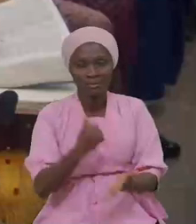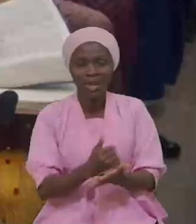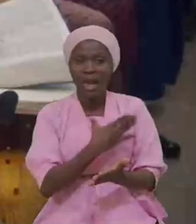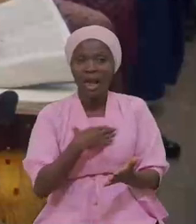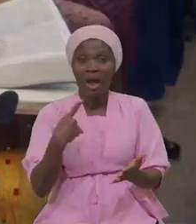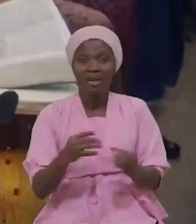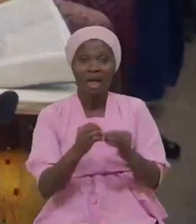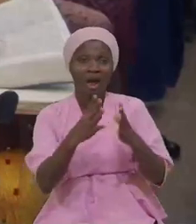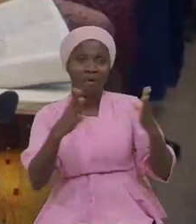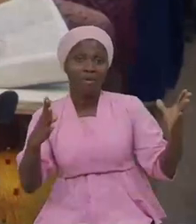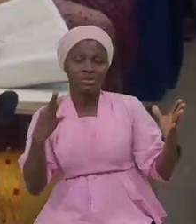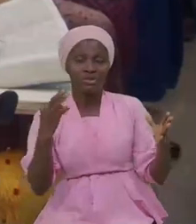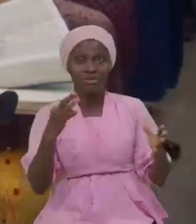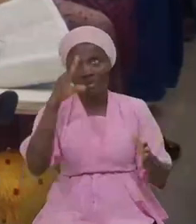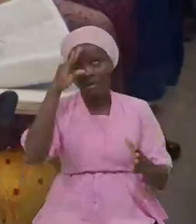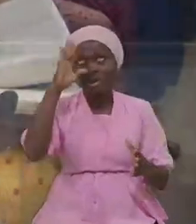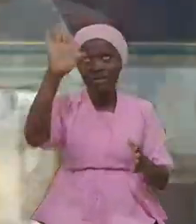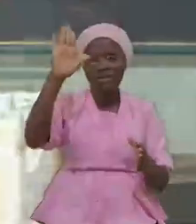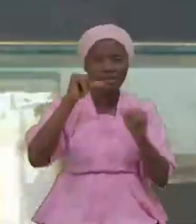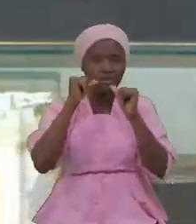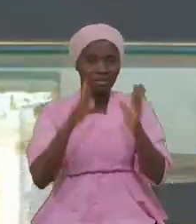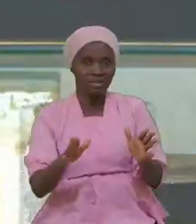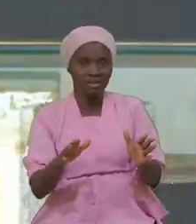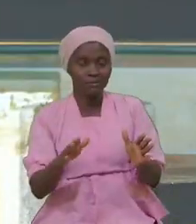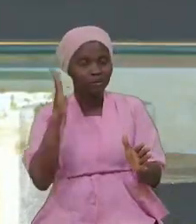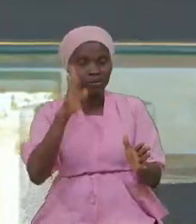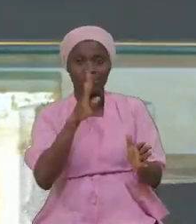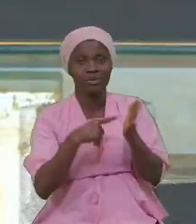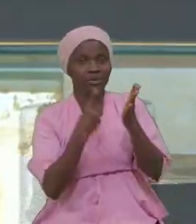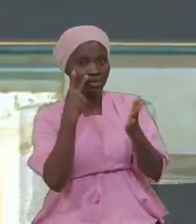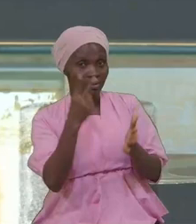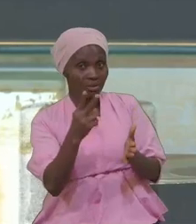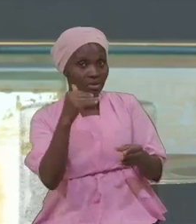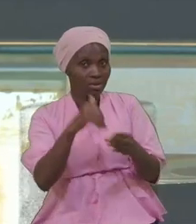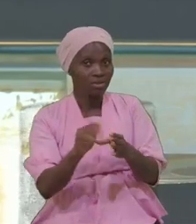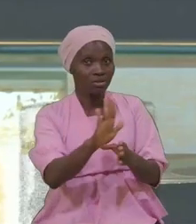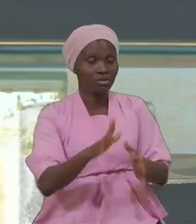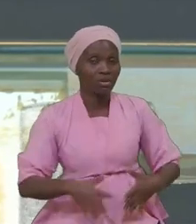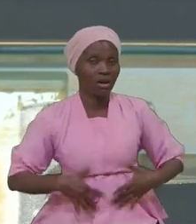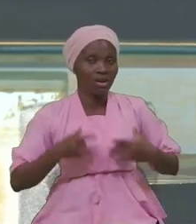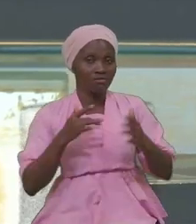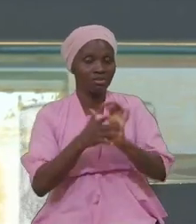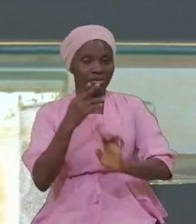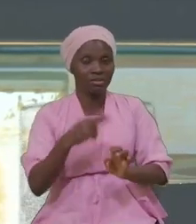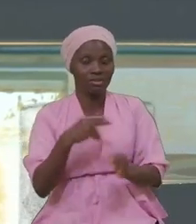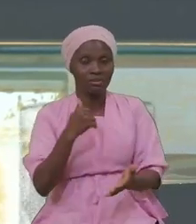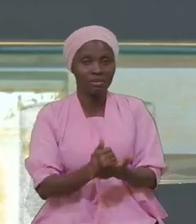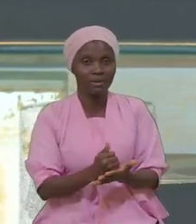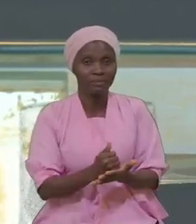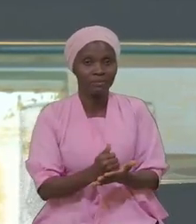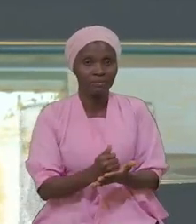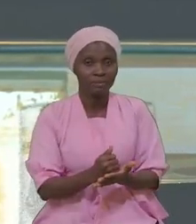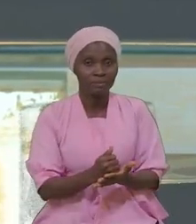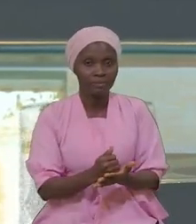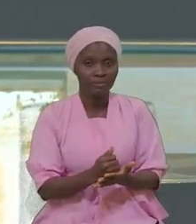va se montrer dans votre vie au nom de Jésus. Et l'abondance de la bénédiction va s'effectuer dans votre vie au nom de Jésus-Christ.